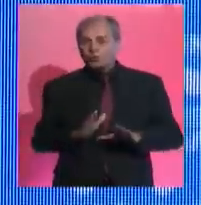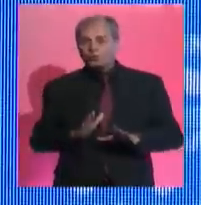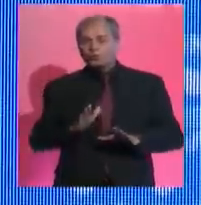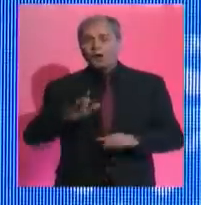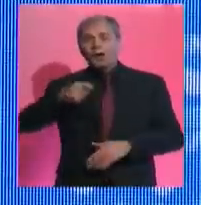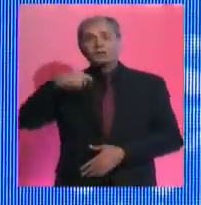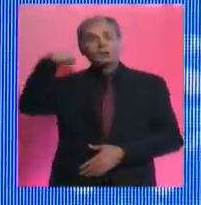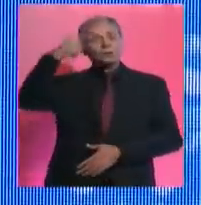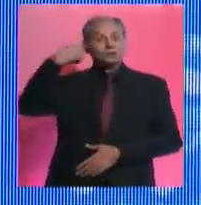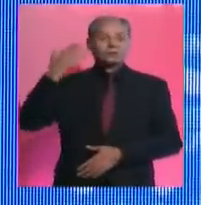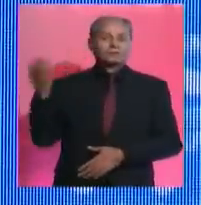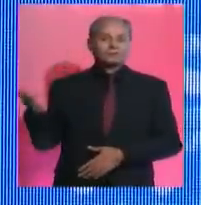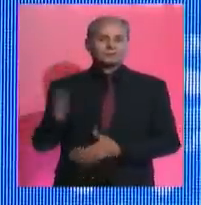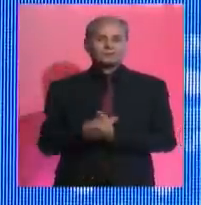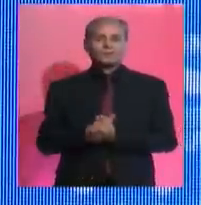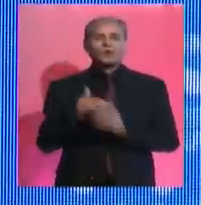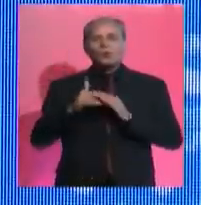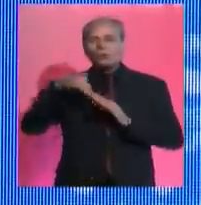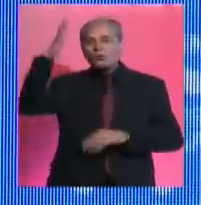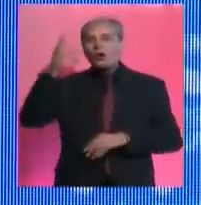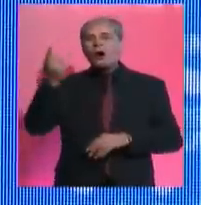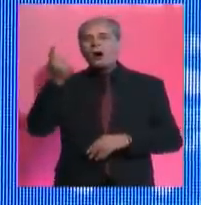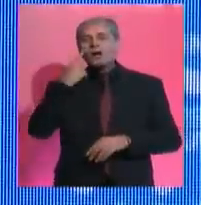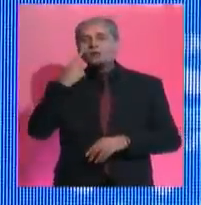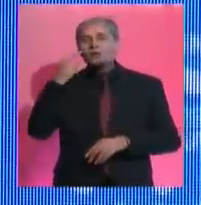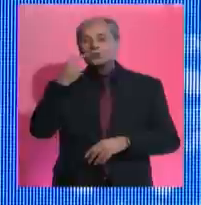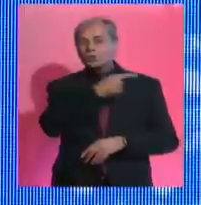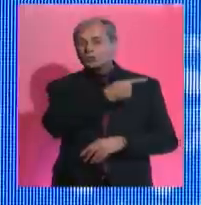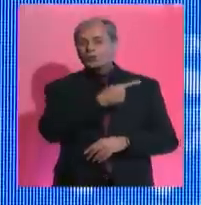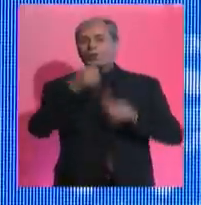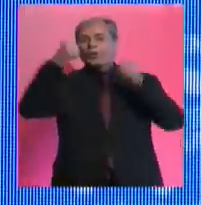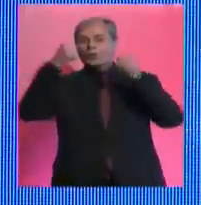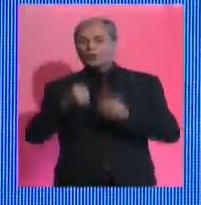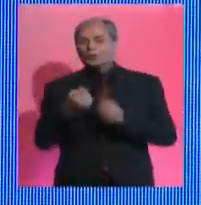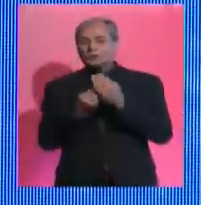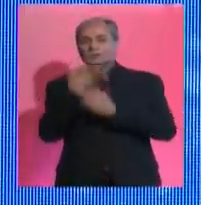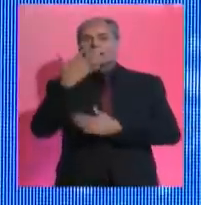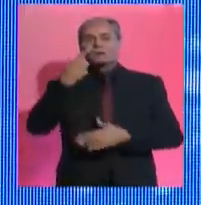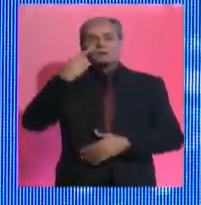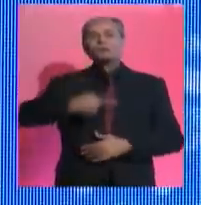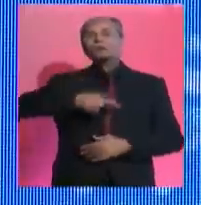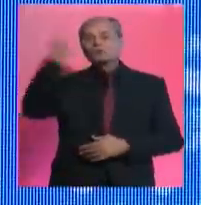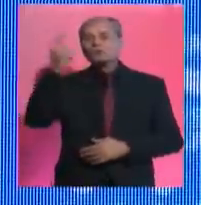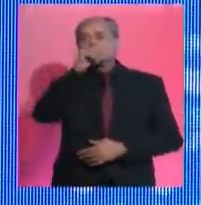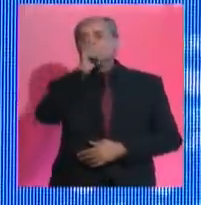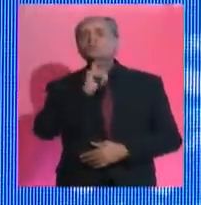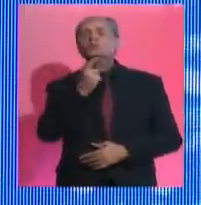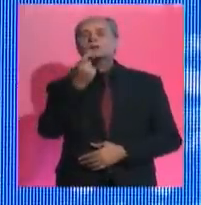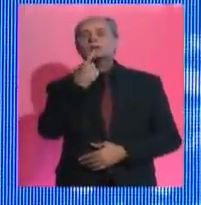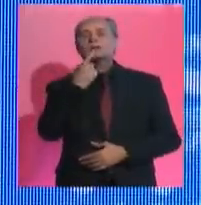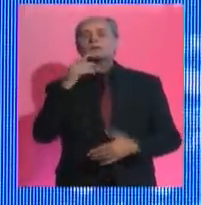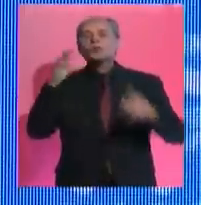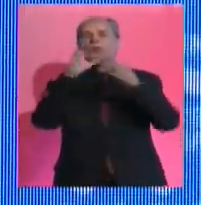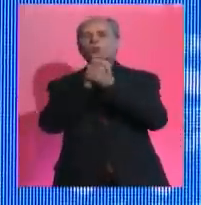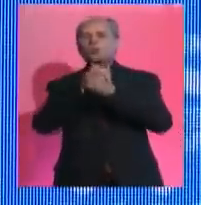merhum Erbakan hocamız en büyük Önder Mustafa Kemal Atatürk'ün kurucusu olduğu Cumhuriyetimizin 100'üncü yılını